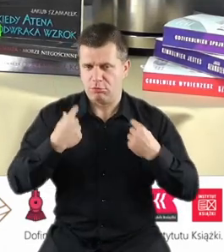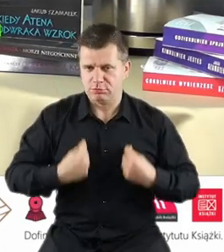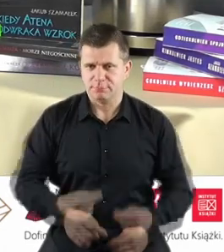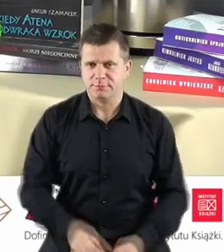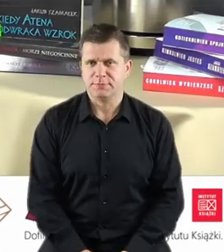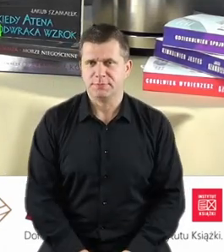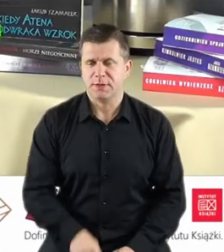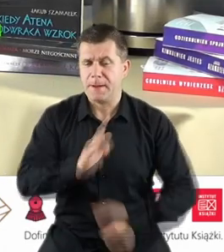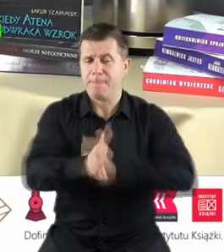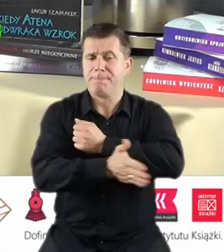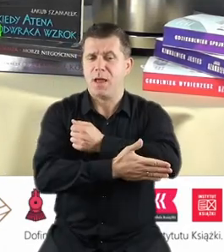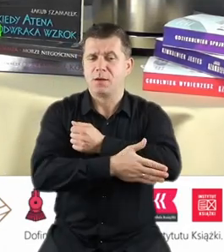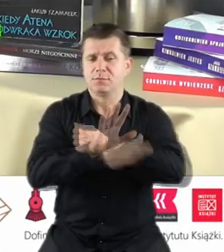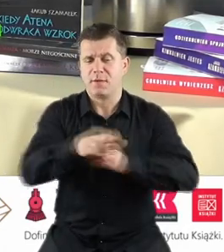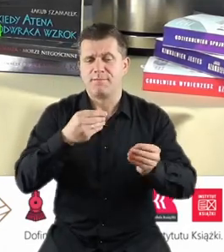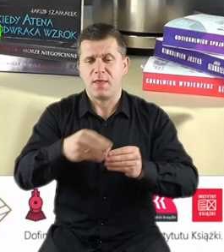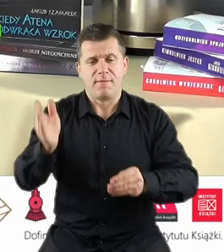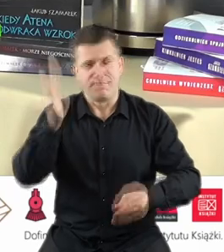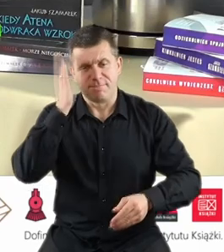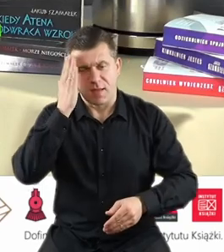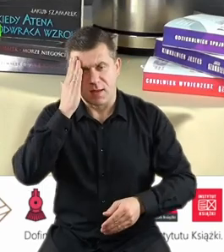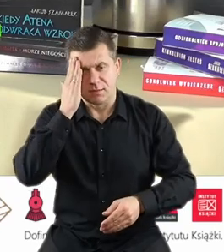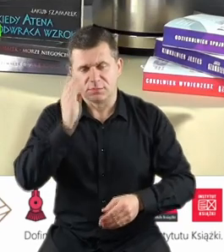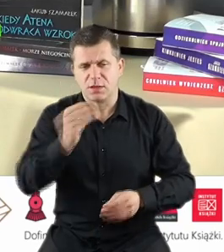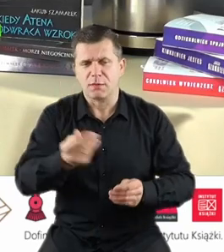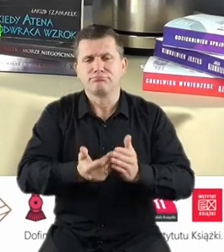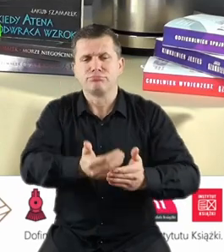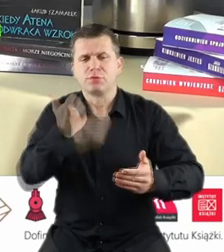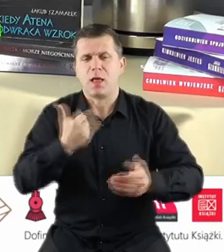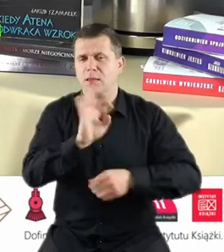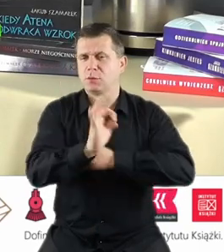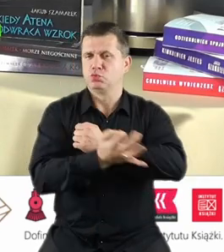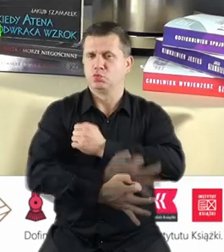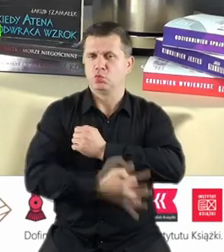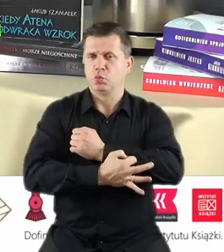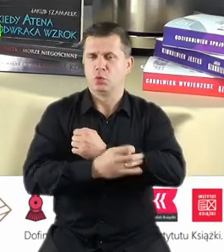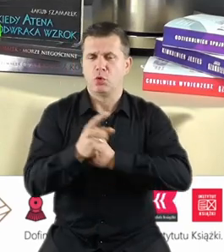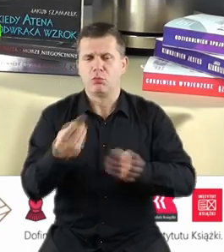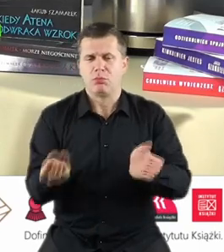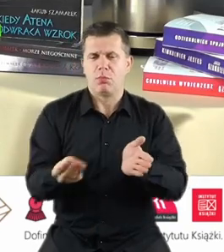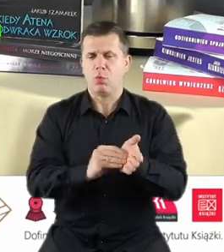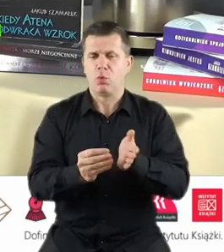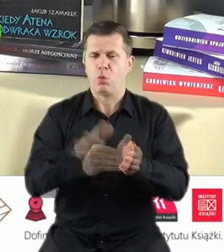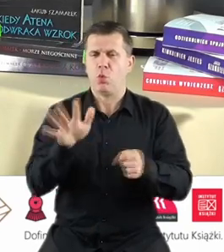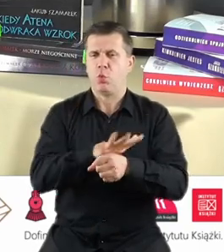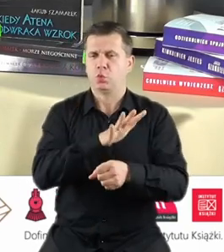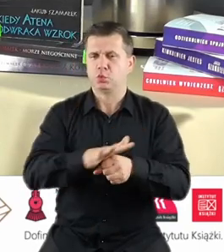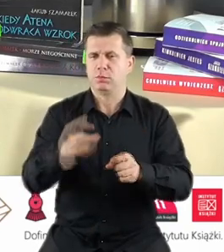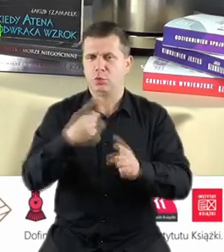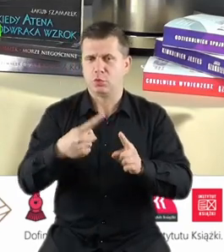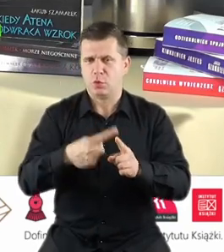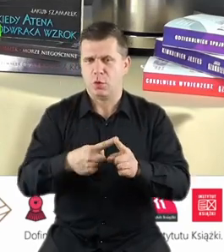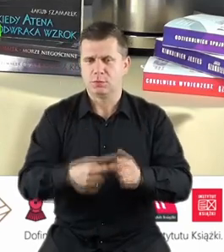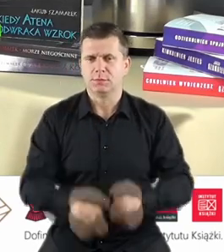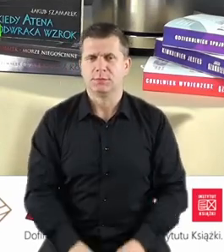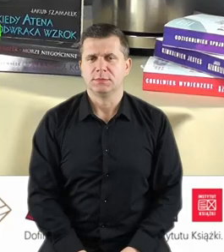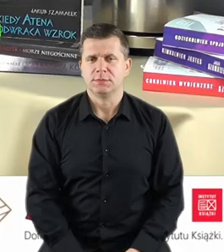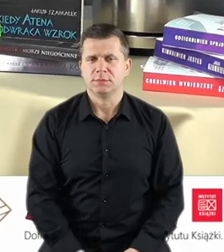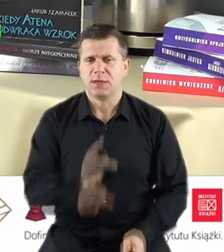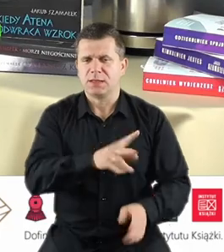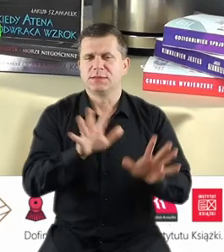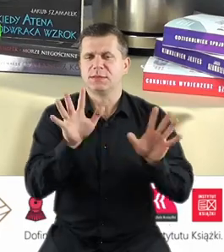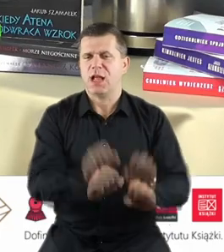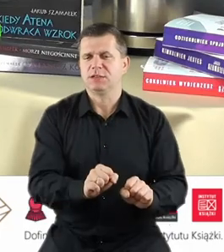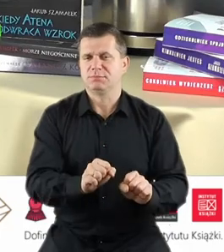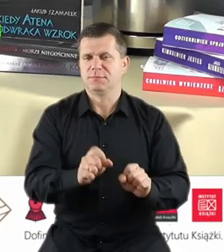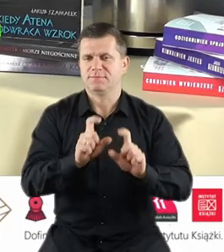bazują w większości wiedzy, która jest jeszcze z czasów studiów, oczywiście jakoś uzupełniana mniej lub bardziej, ale jest jednak zamrożona w czasie i